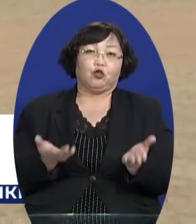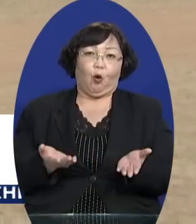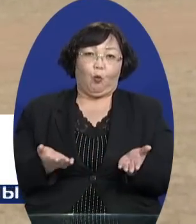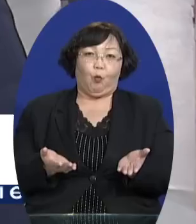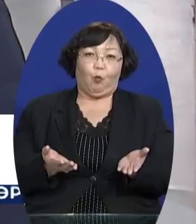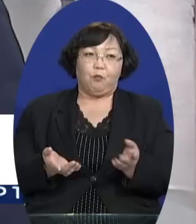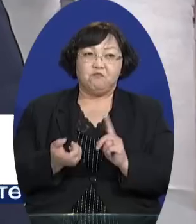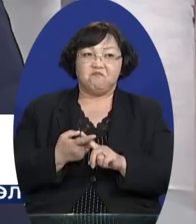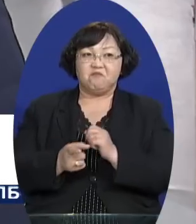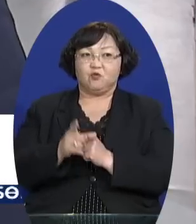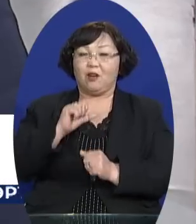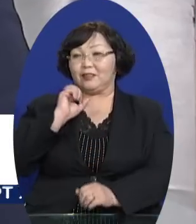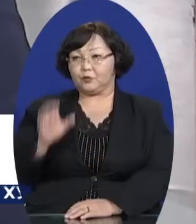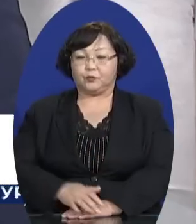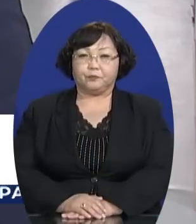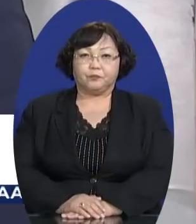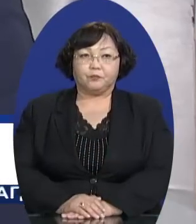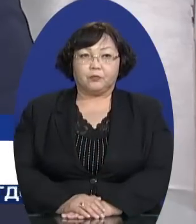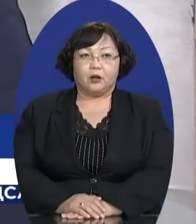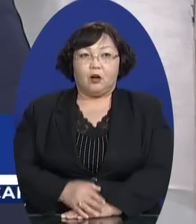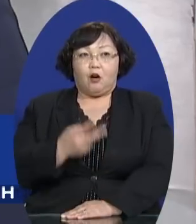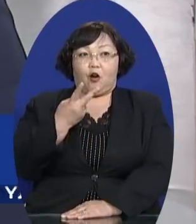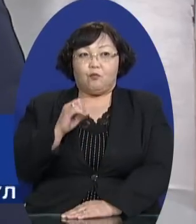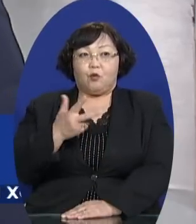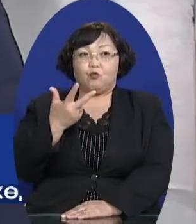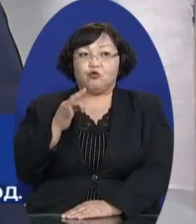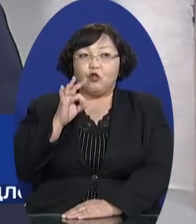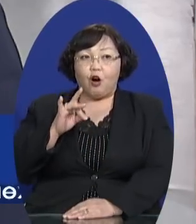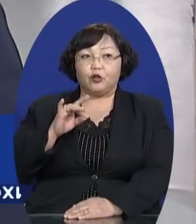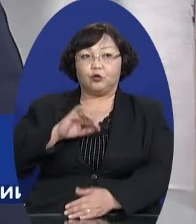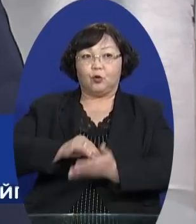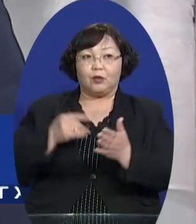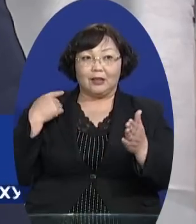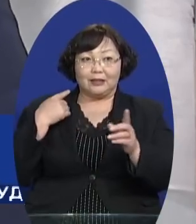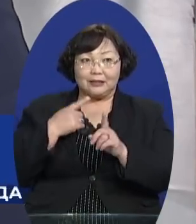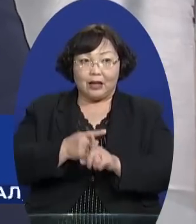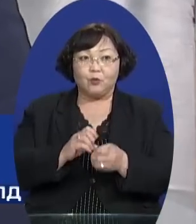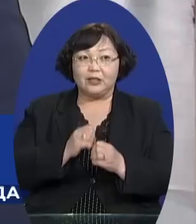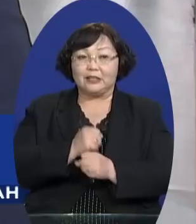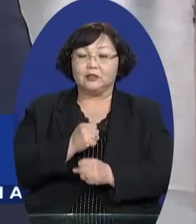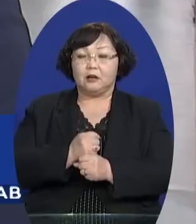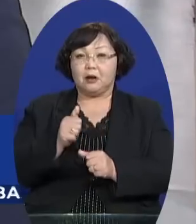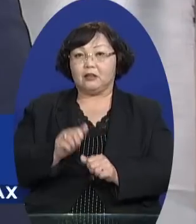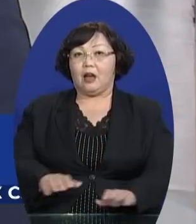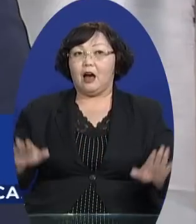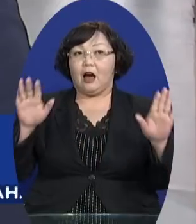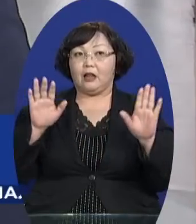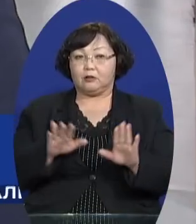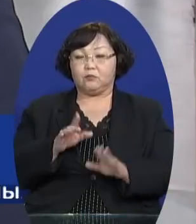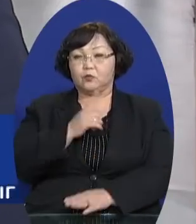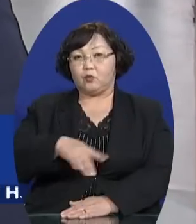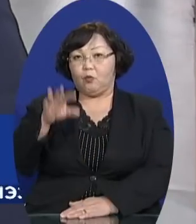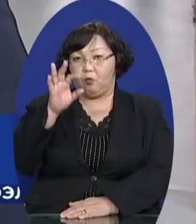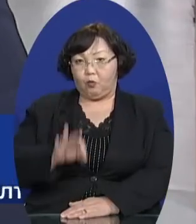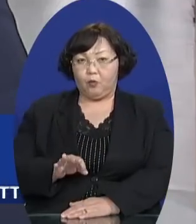тодрууллаа. 2030 он гэхэд бол энэ төлөвлөгөө маань хэрэгжээ. Тийшээ бол бид одоо баяр наадам маань үндсэндээ 100%